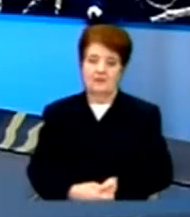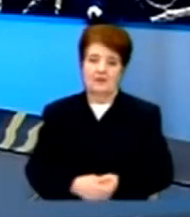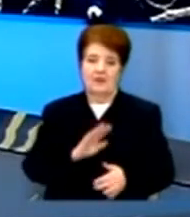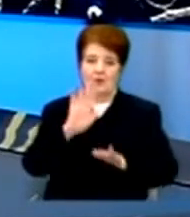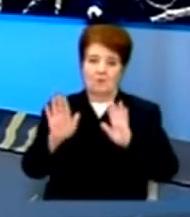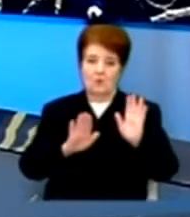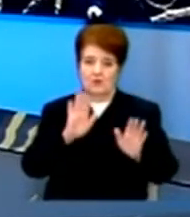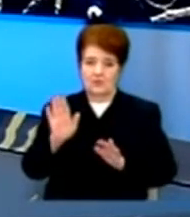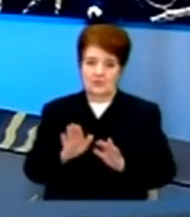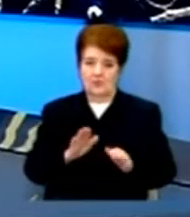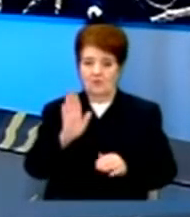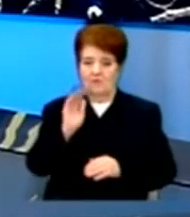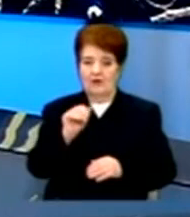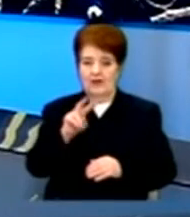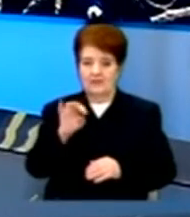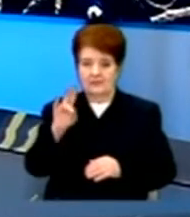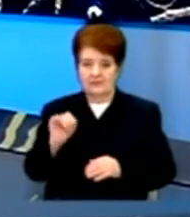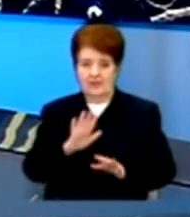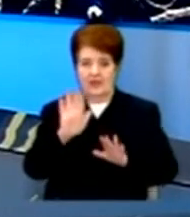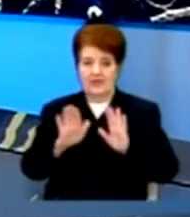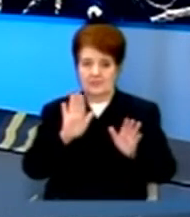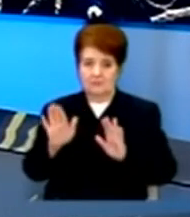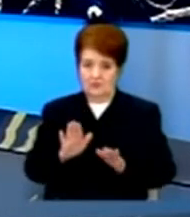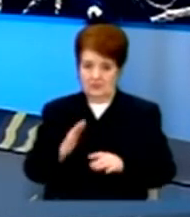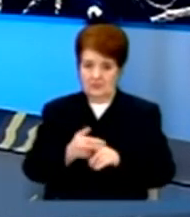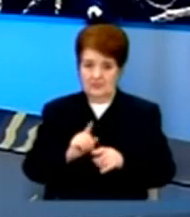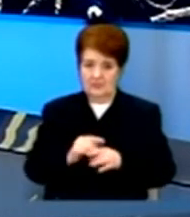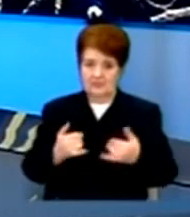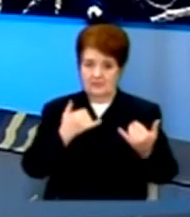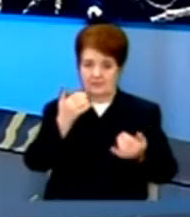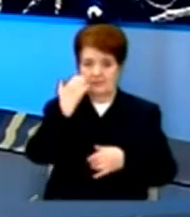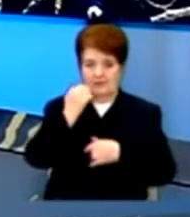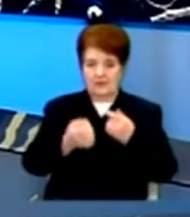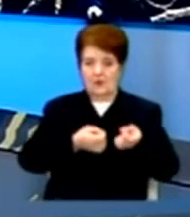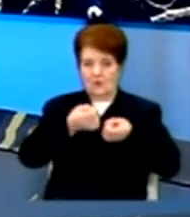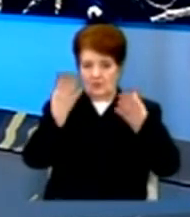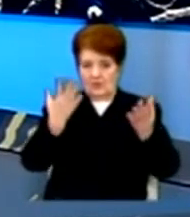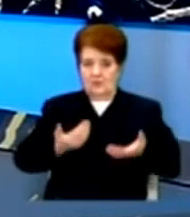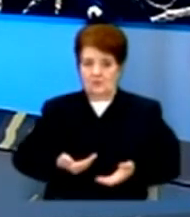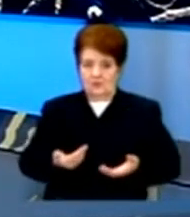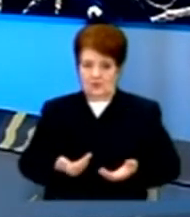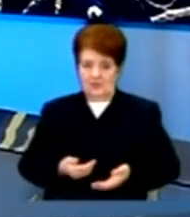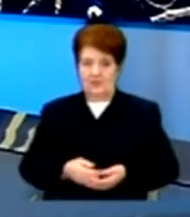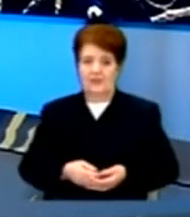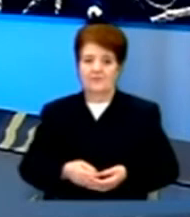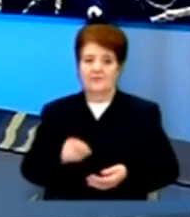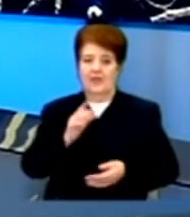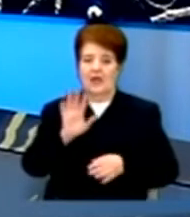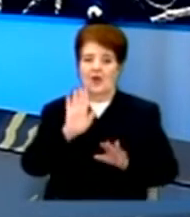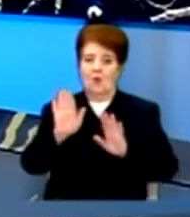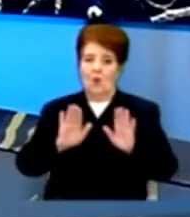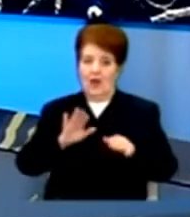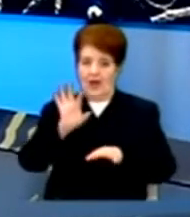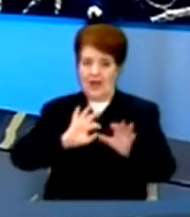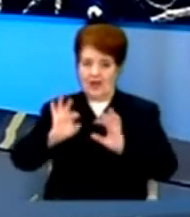Muzeul de Preistorie din Valencia găzduiește o expoziție excepțională dedicată moștenirii culturale și sociale a vizigoților. Colecția include